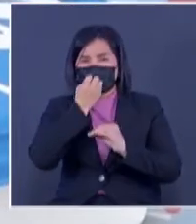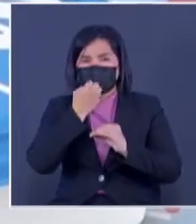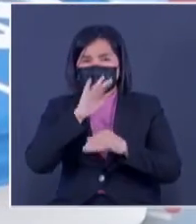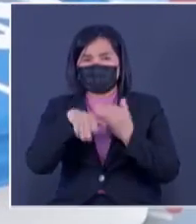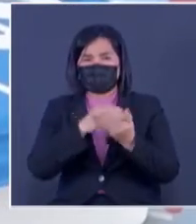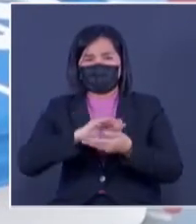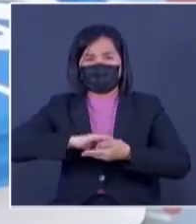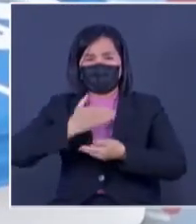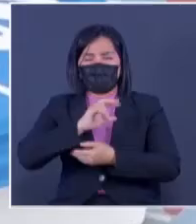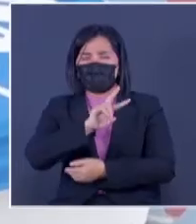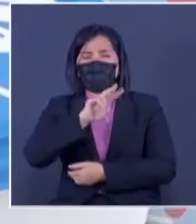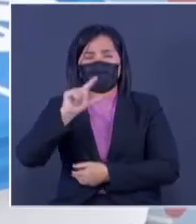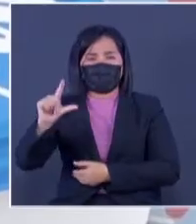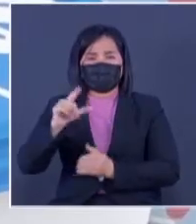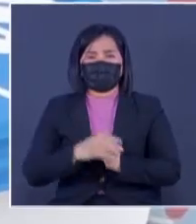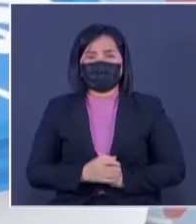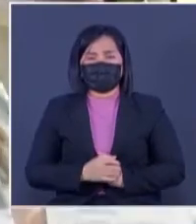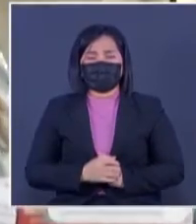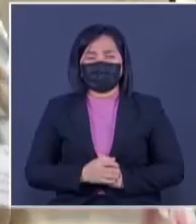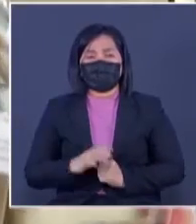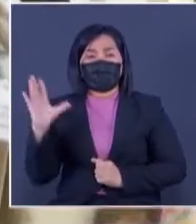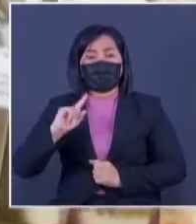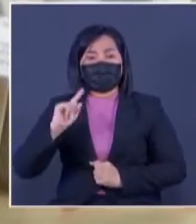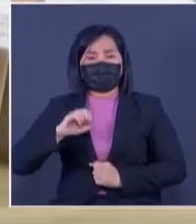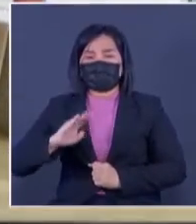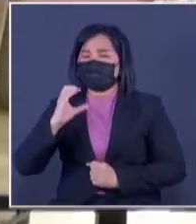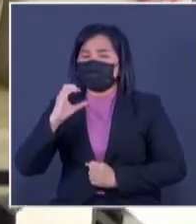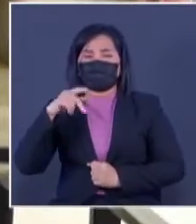2ล้านกล่องนะครับซึ่งนอกจากจะเป็นข้าวจากเครือ CP แล้ว